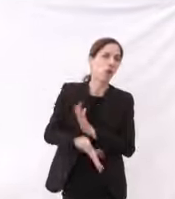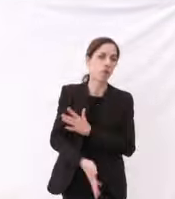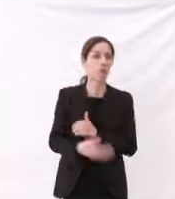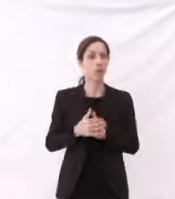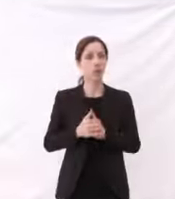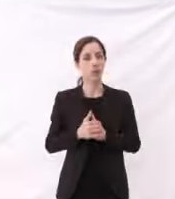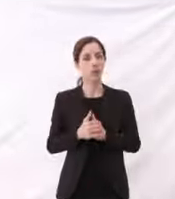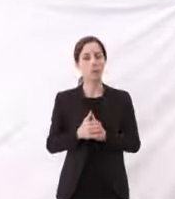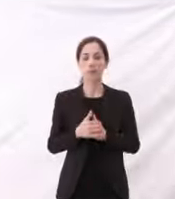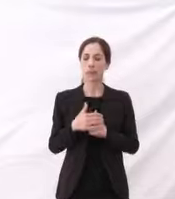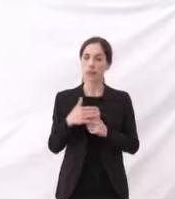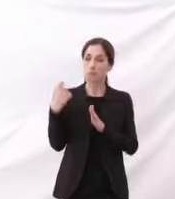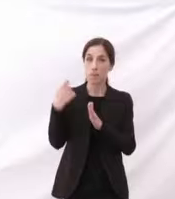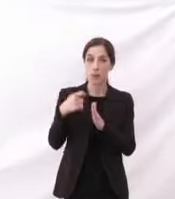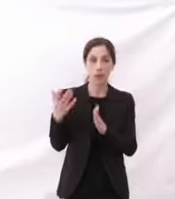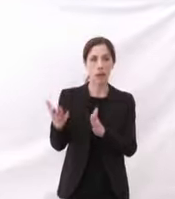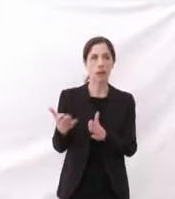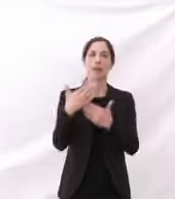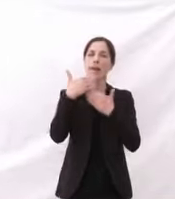Grazie Presidente.